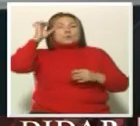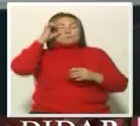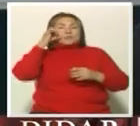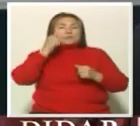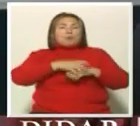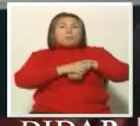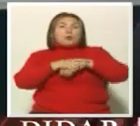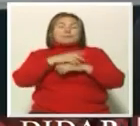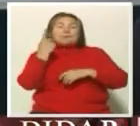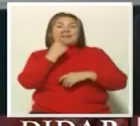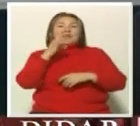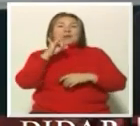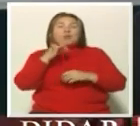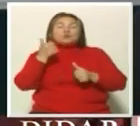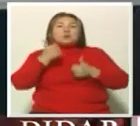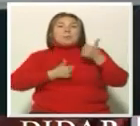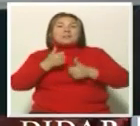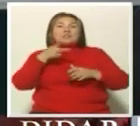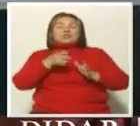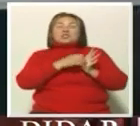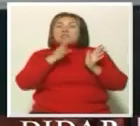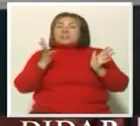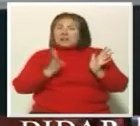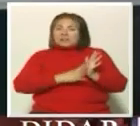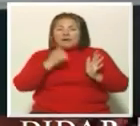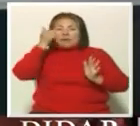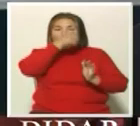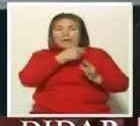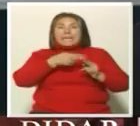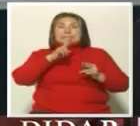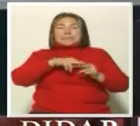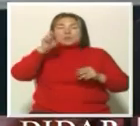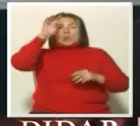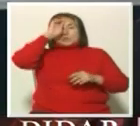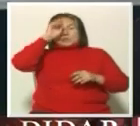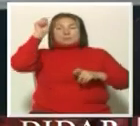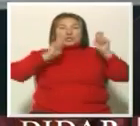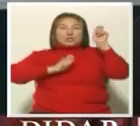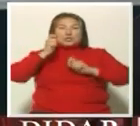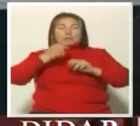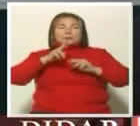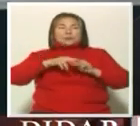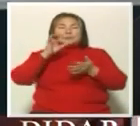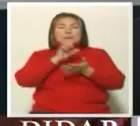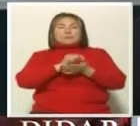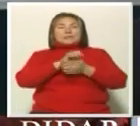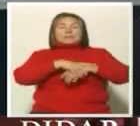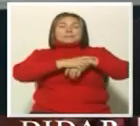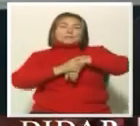борцу в первом раунде чемпионата мира 2019 года. Из этих стран приезжают борцы, которые занимаются самбо,